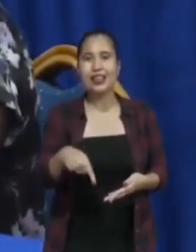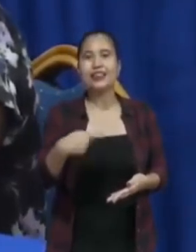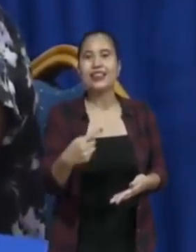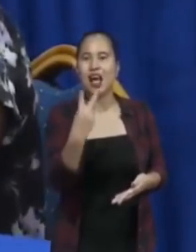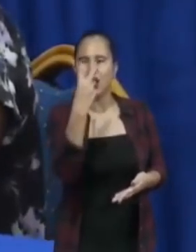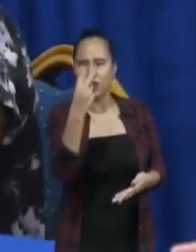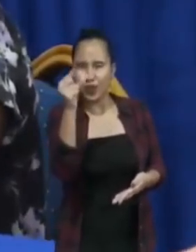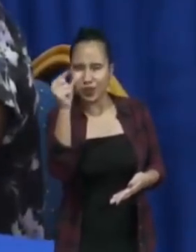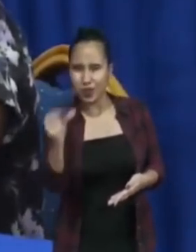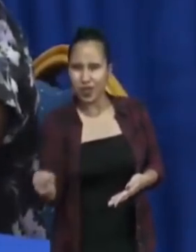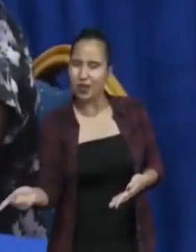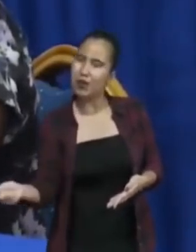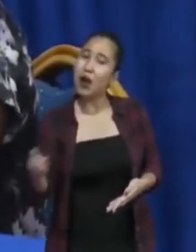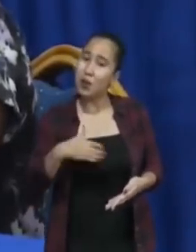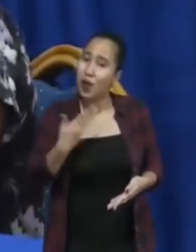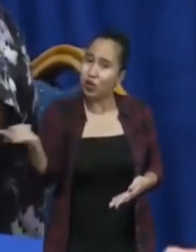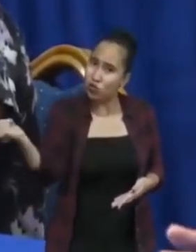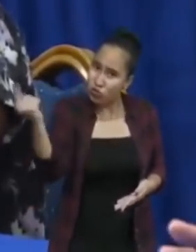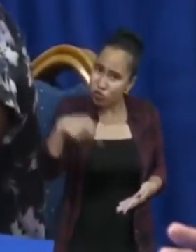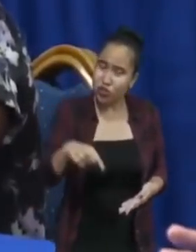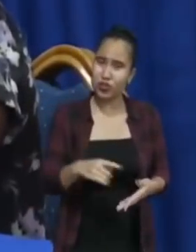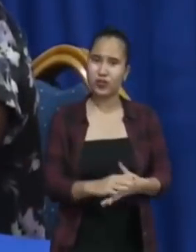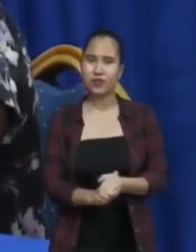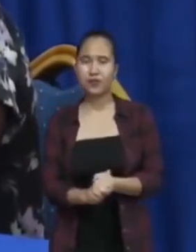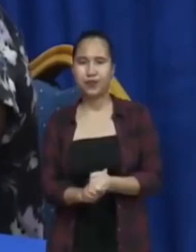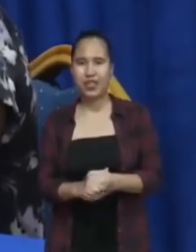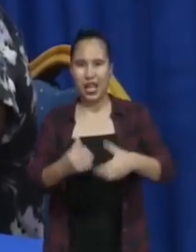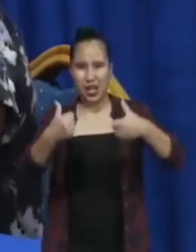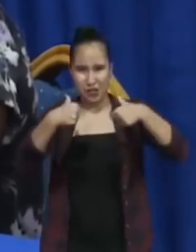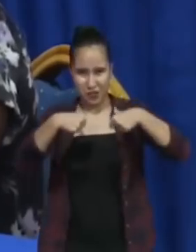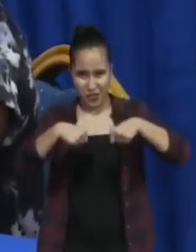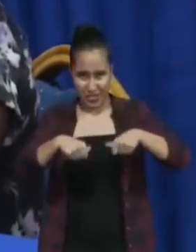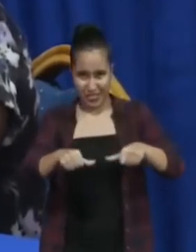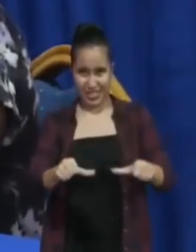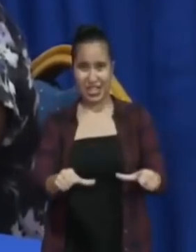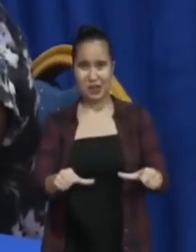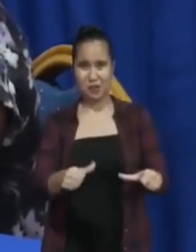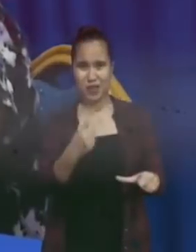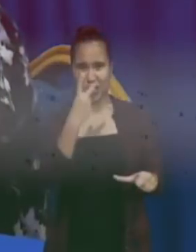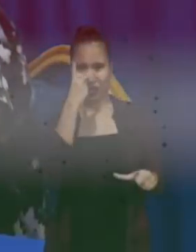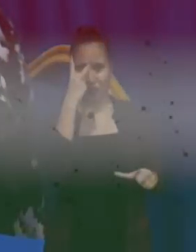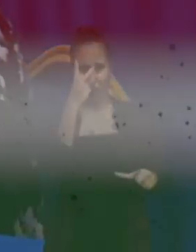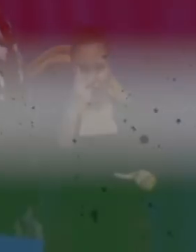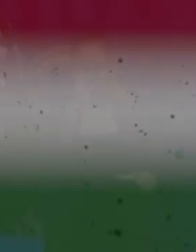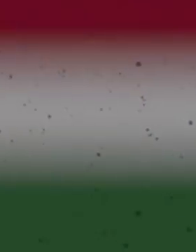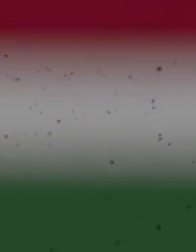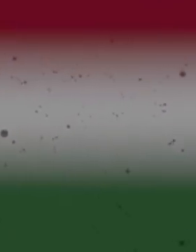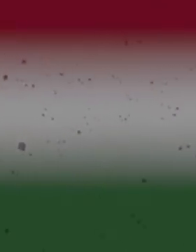weken. Dus die verscherping gaat twee weken lang duren.